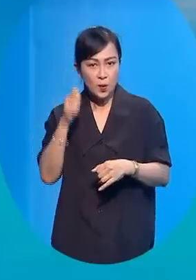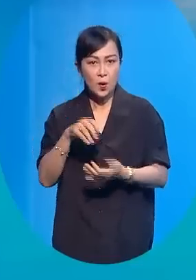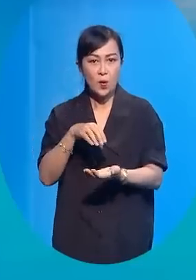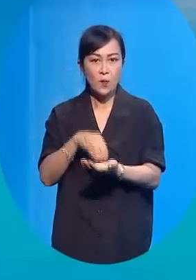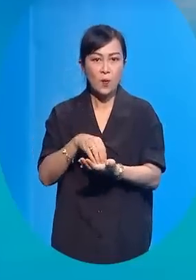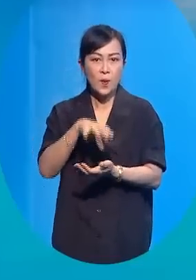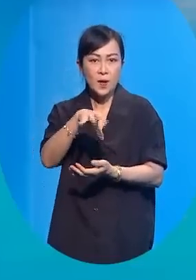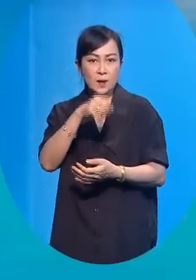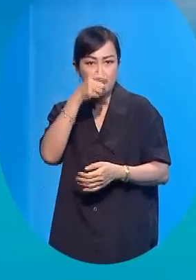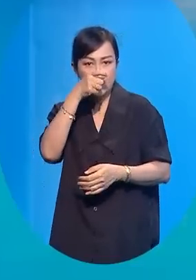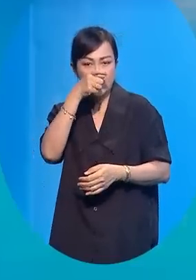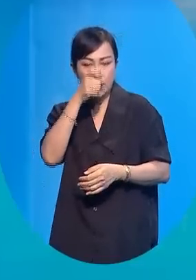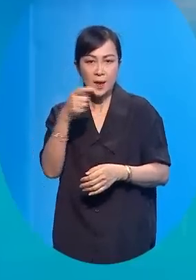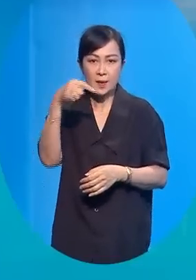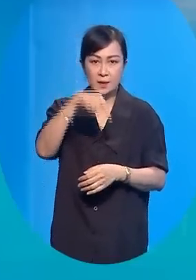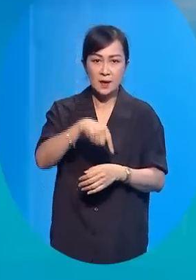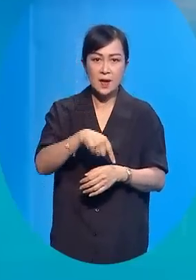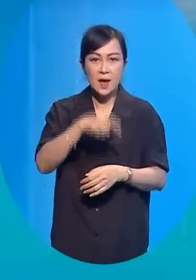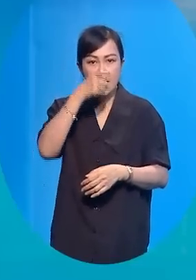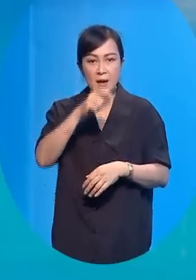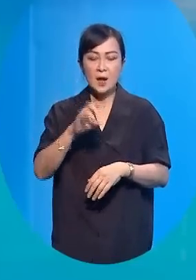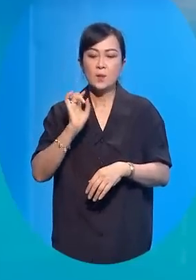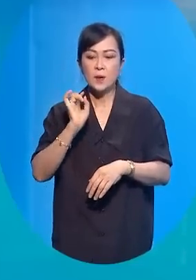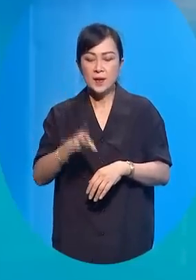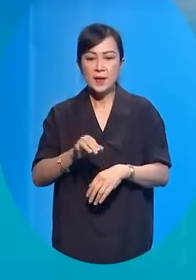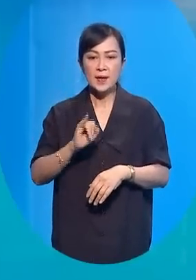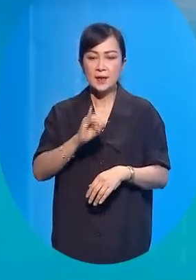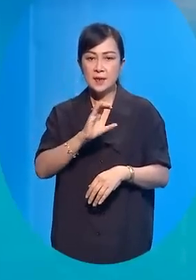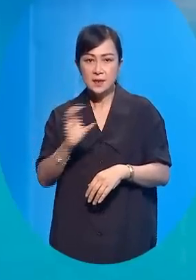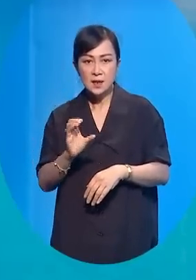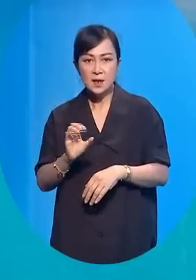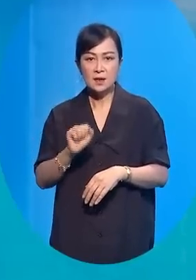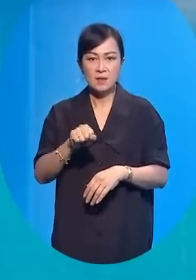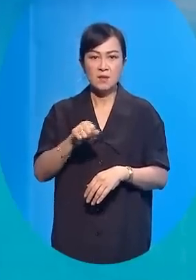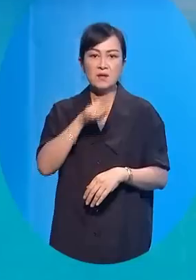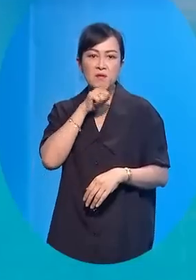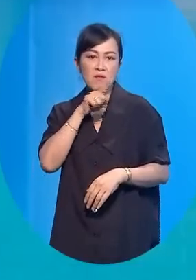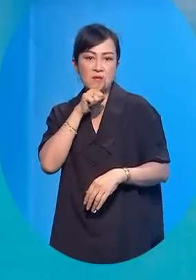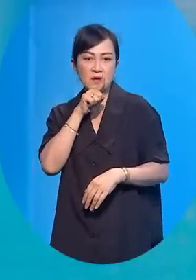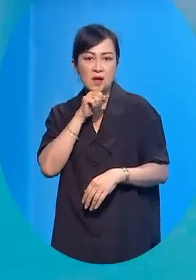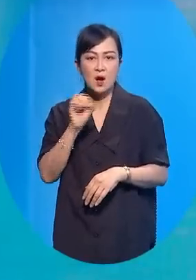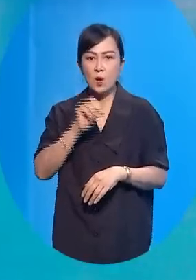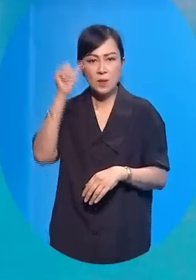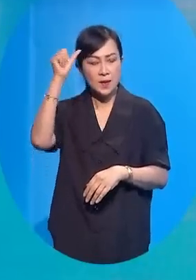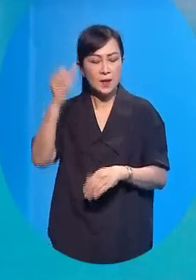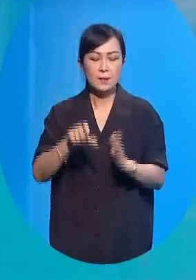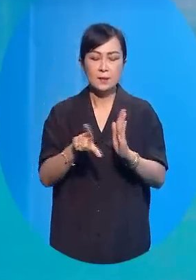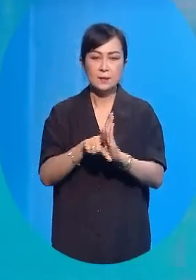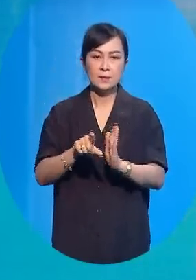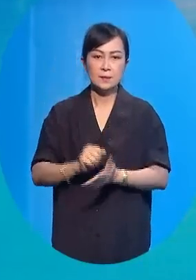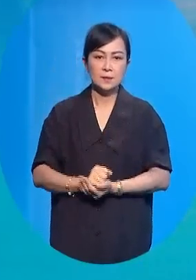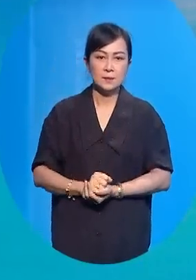từ các khu vực bị chiếm đóng sàn nhà phía nhà đã gọi quyết định này của ICC là không thể chấp nhận được và không có ý nghĩa về mặt pháp